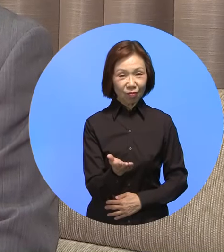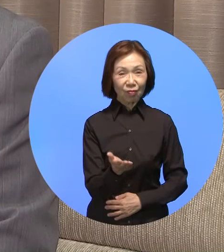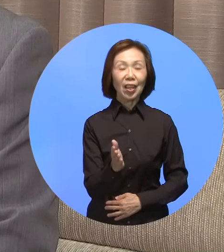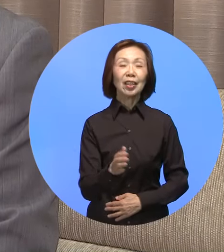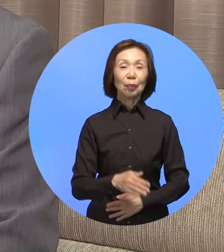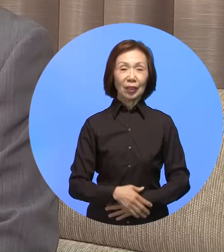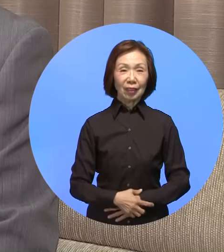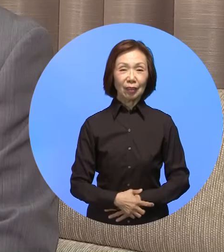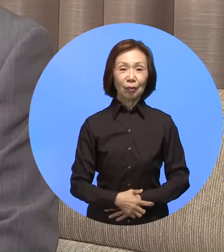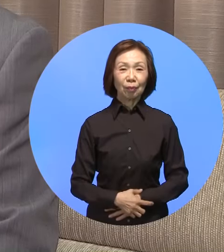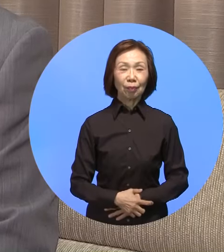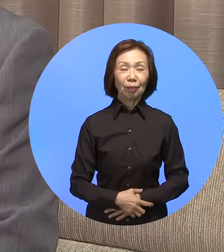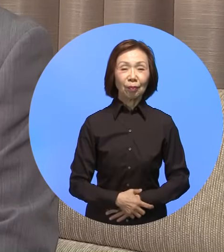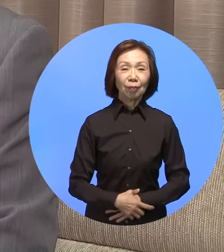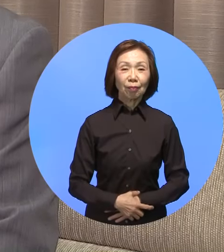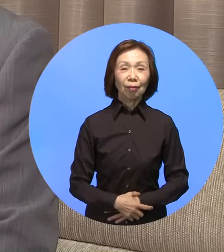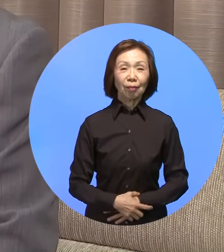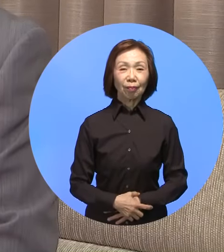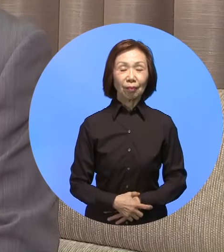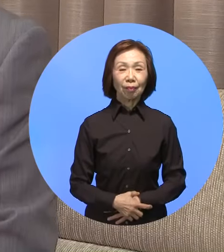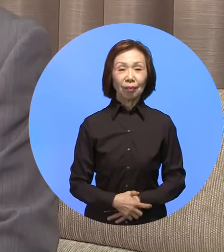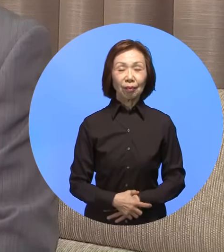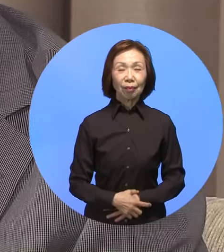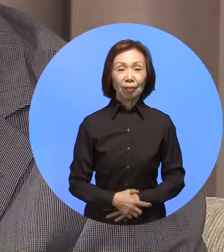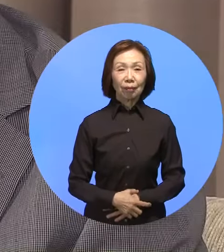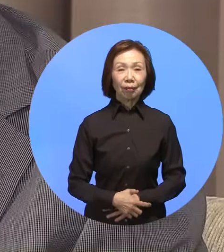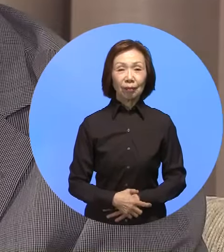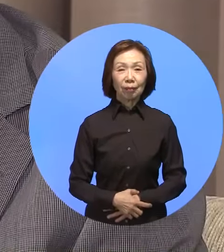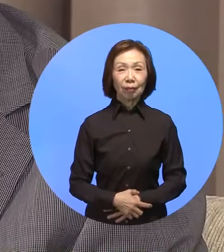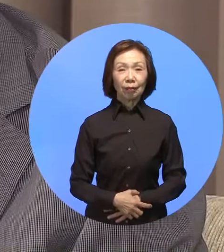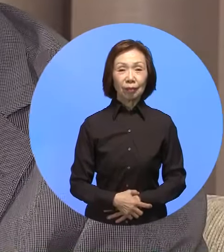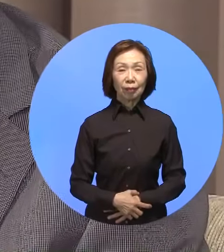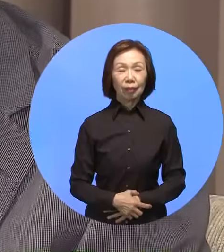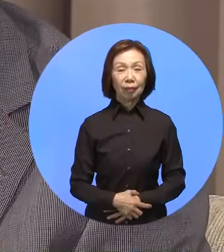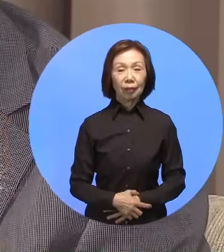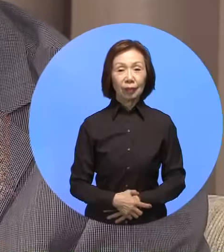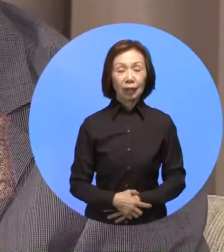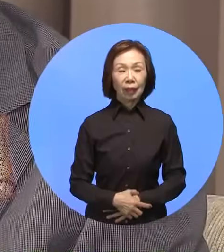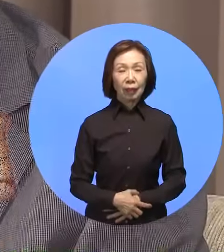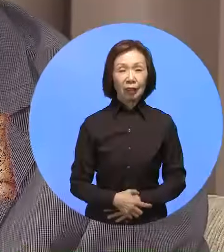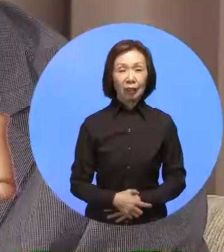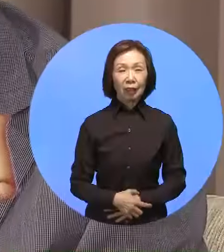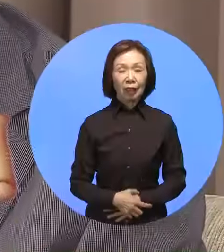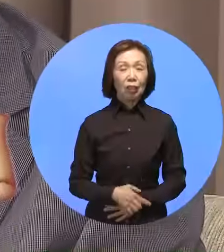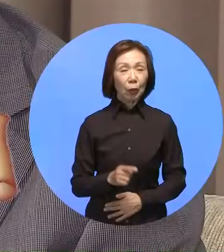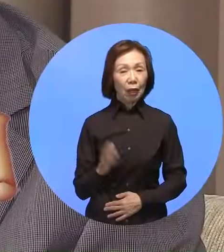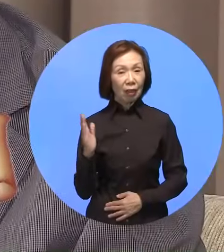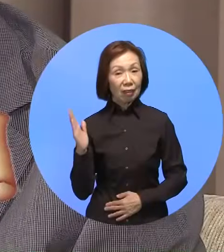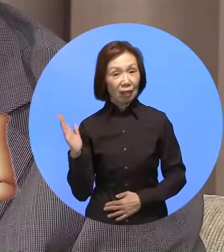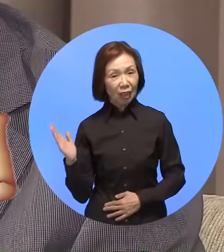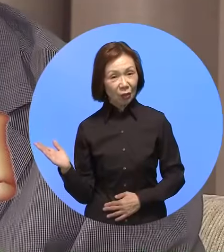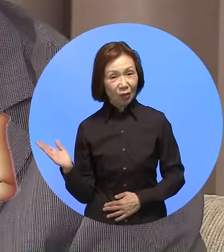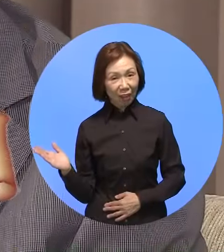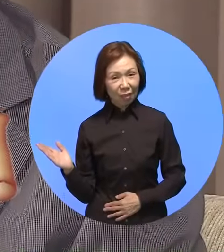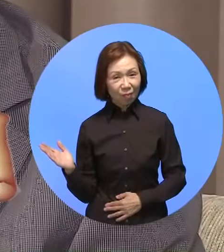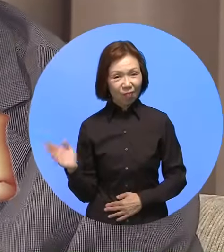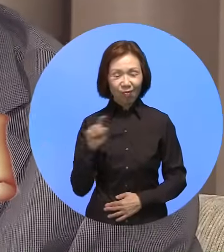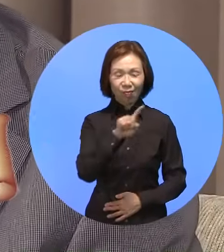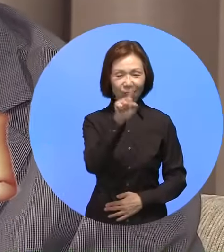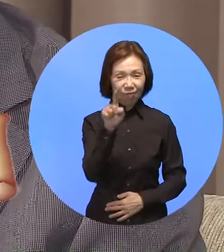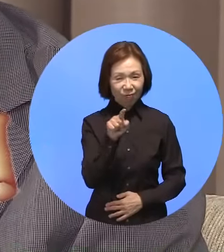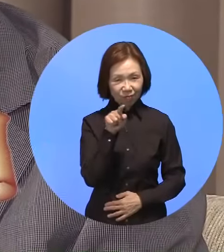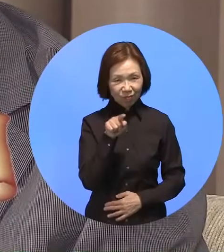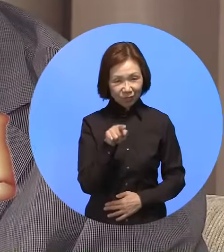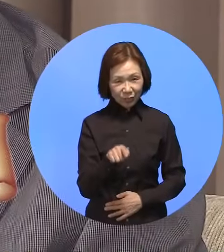がそこでもって浮かんできたわけですねそれがまあ西条かっ入れる question mark